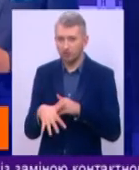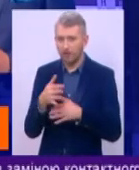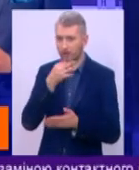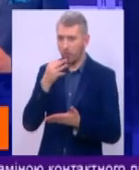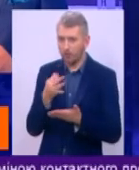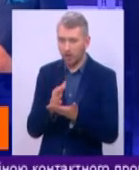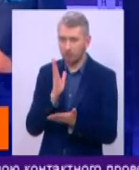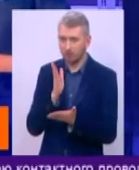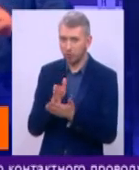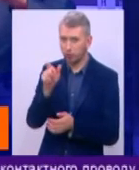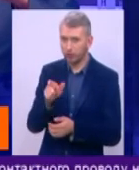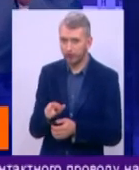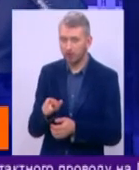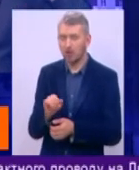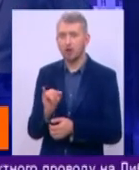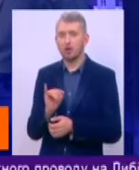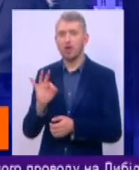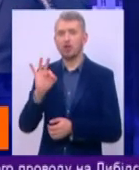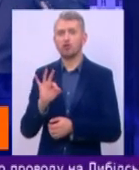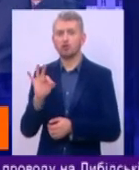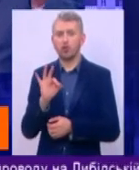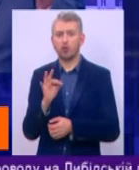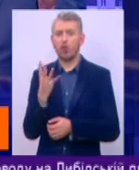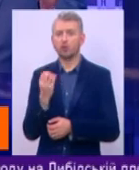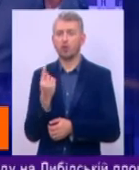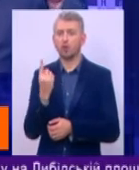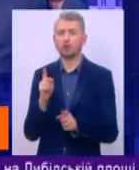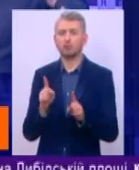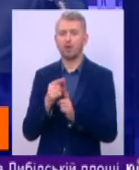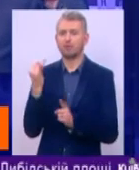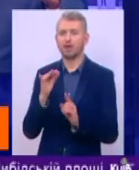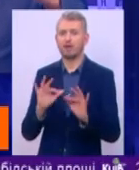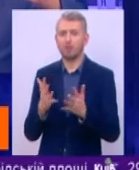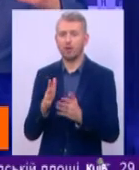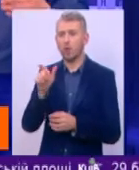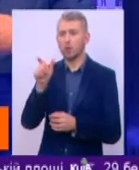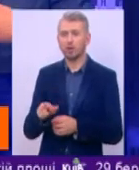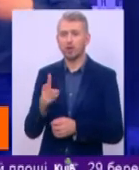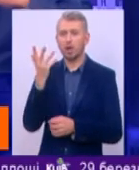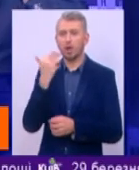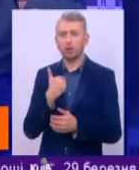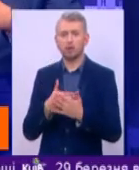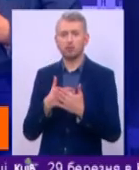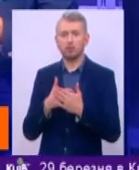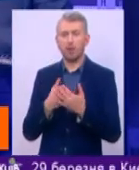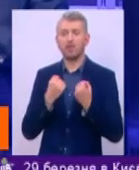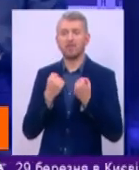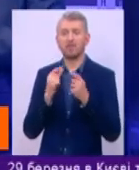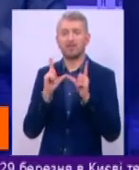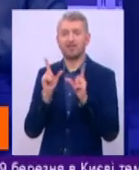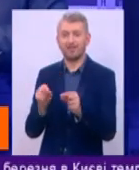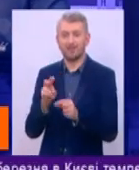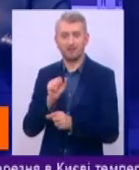відповідальність безпосередньо людини. І щодо ще один такий цікавий момент. Людина, коли, скажімо, їде на